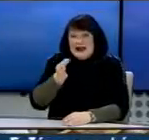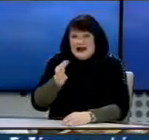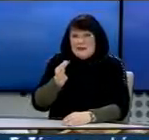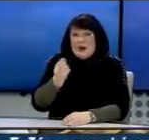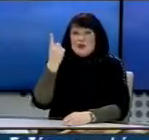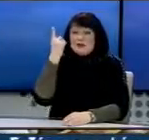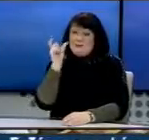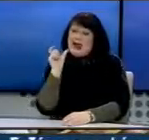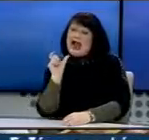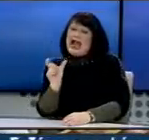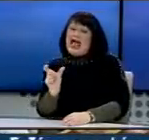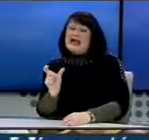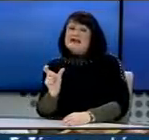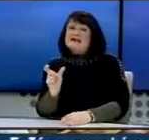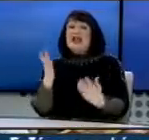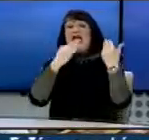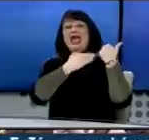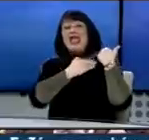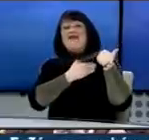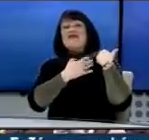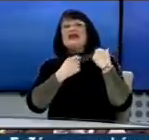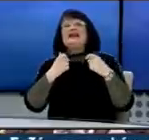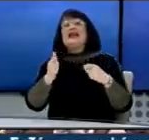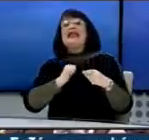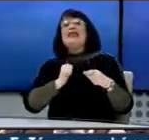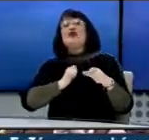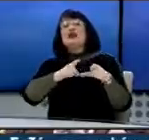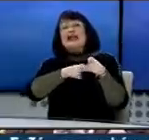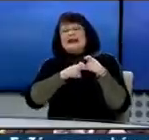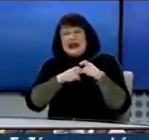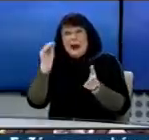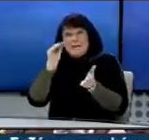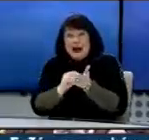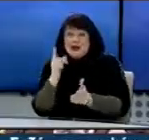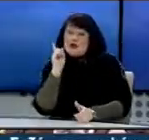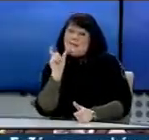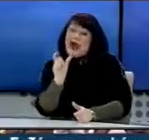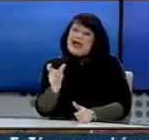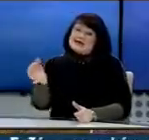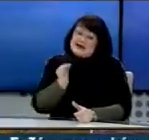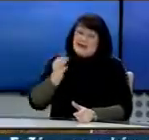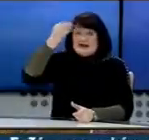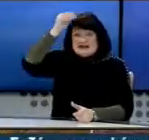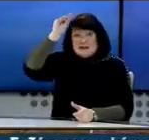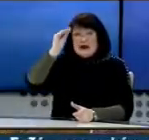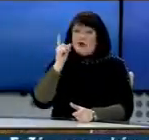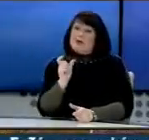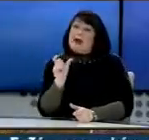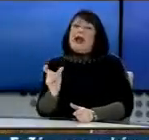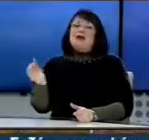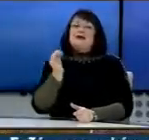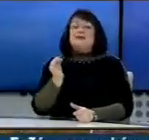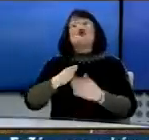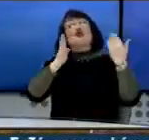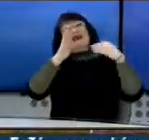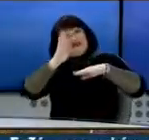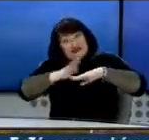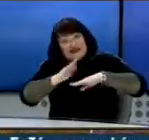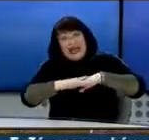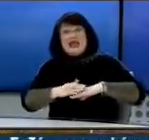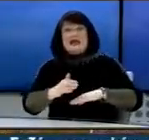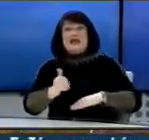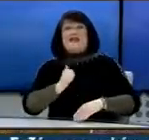μία κουβέντα για την ευθύνη της ιδιωτικής εταιρείας. Και σήμερα πάλι, κύριε Τσίπρα, ούτε μία κουβέντα. Ούτε μία. Και επαναλαμβάνω,